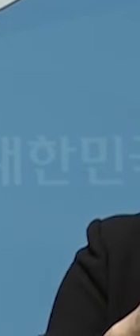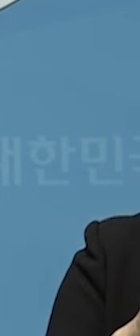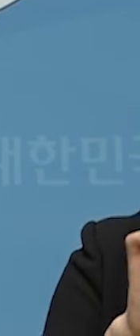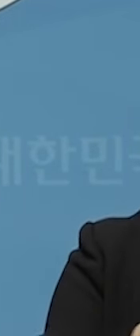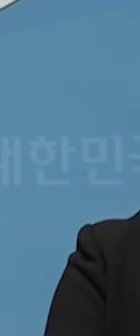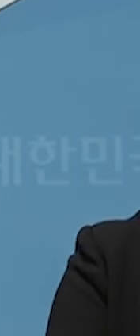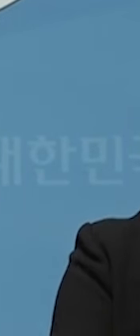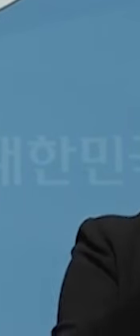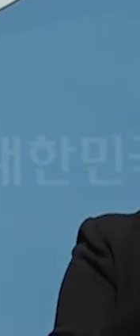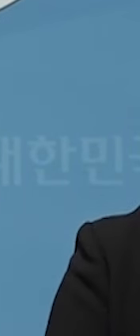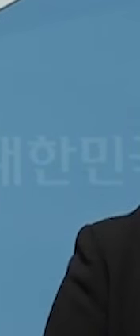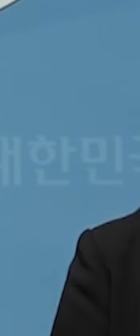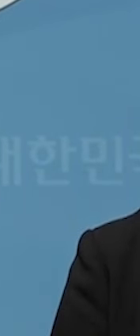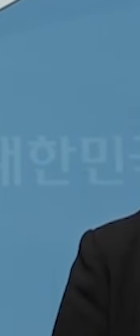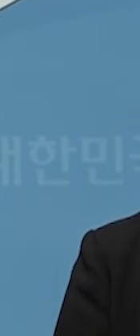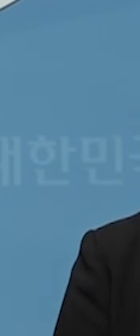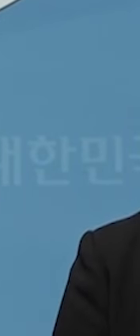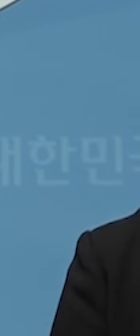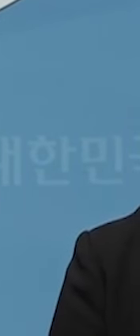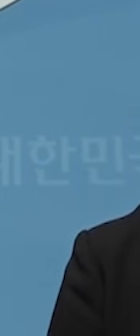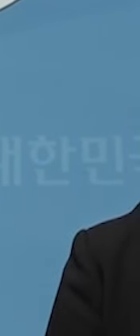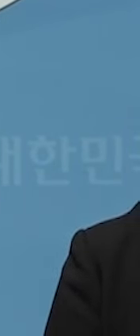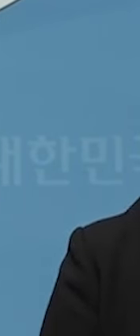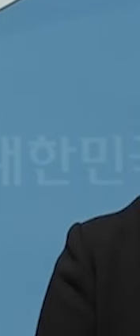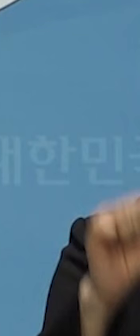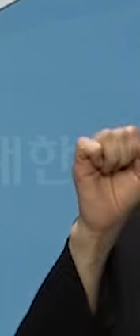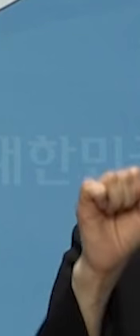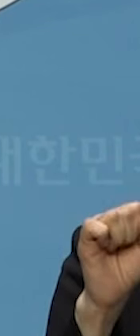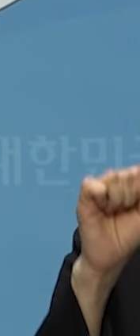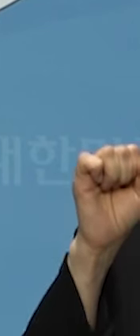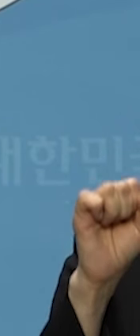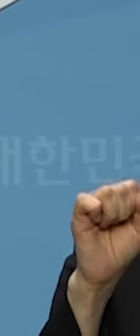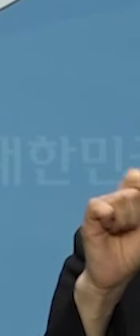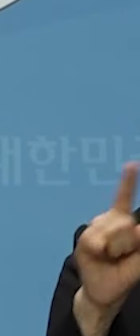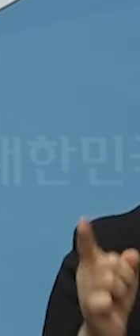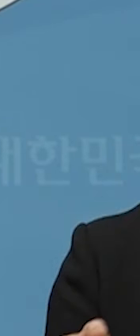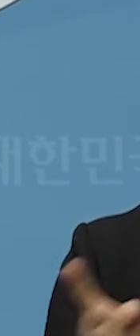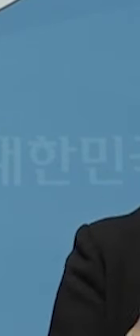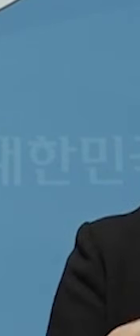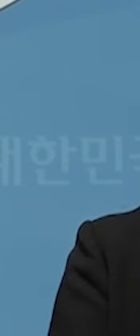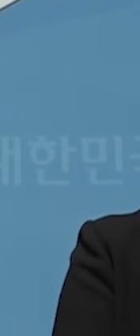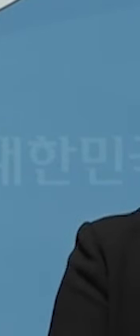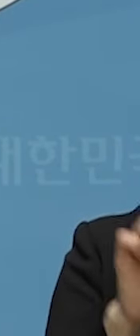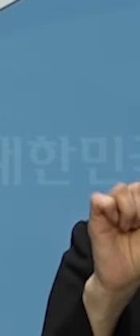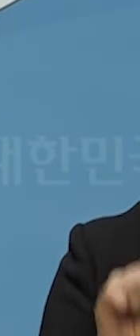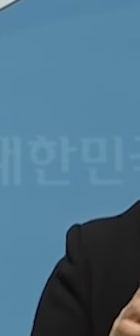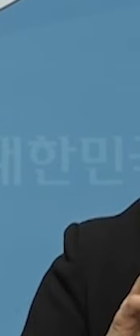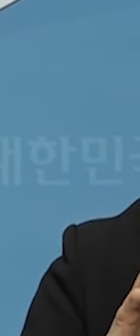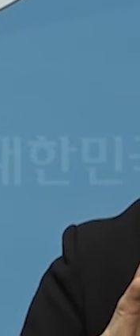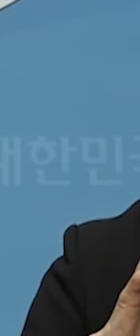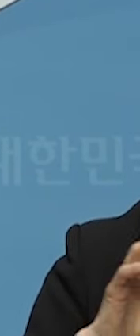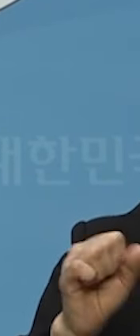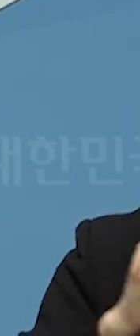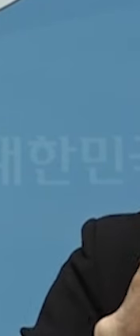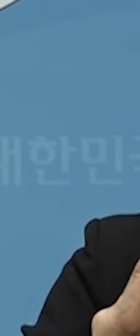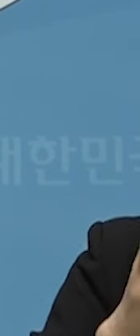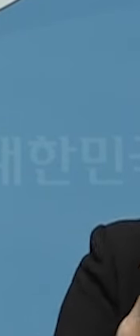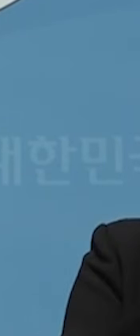발표를 말씀드리겠습니다. 스포츠 토토를 활성화하여 체육 강국을